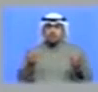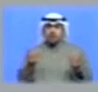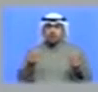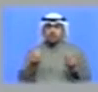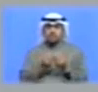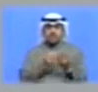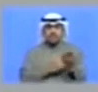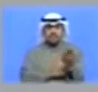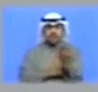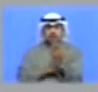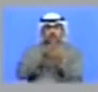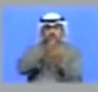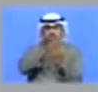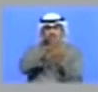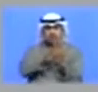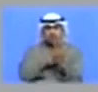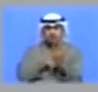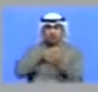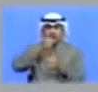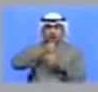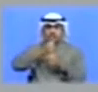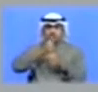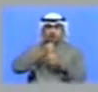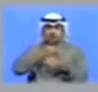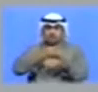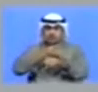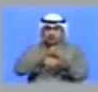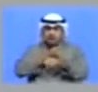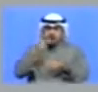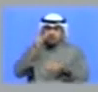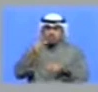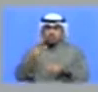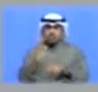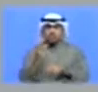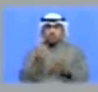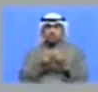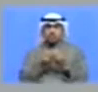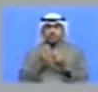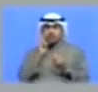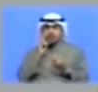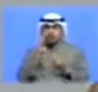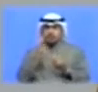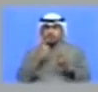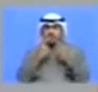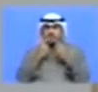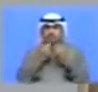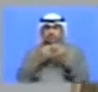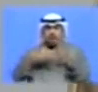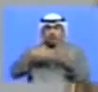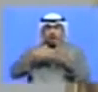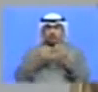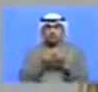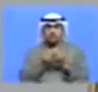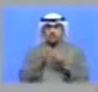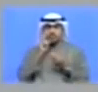تقرير من ديوان المحاسبة عن الأعمال المتأخرة وأهم الملاحظات في الحساب الختامي. بعد التنسيق مع